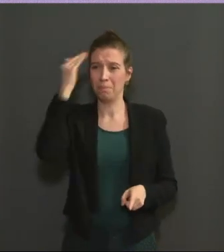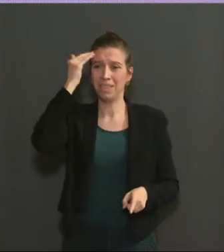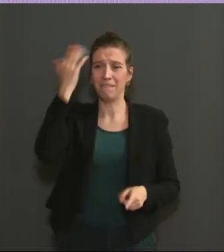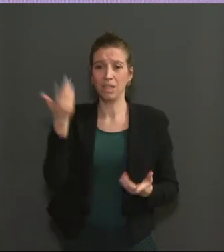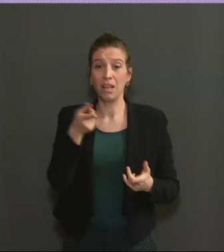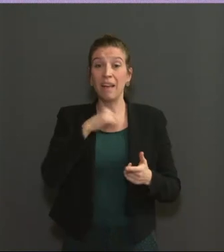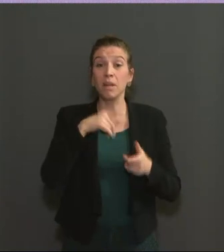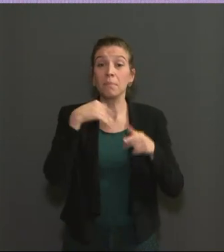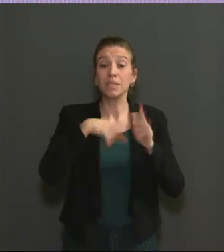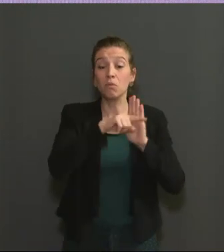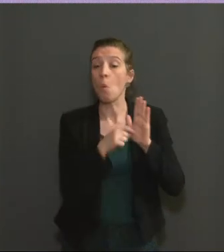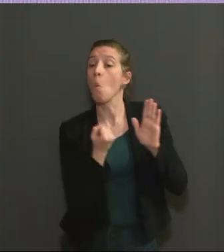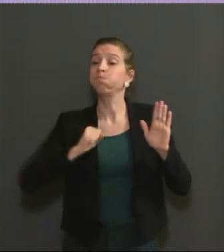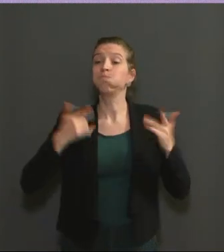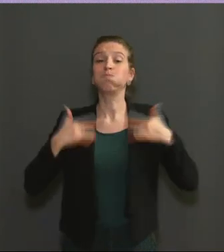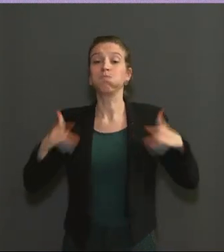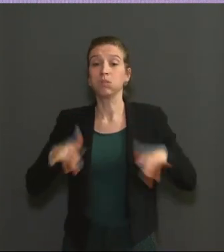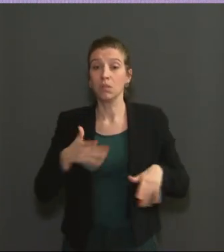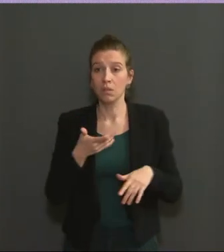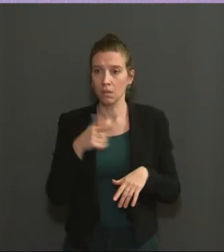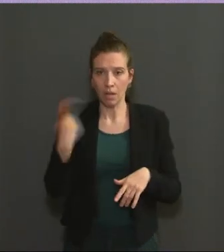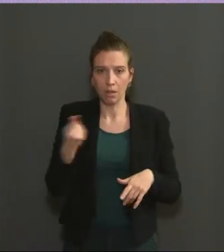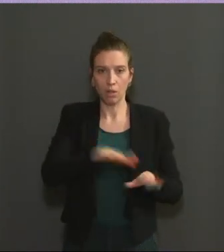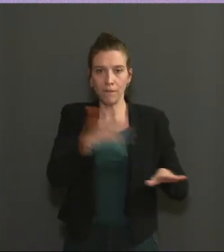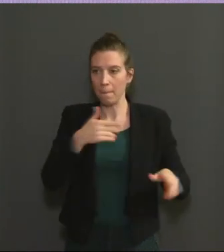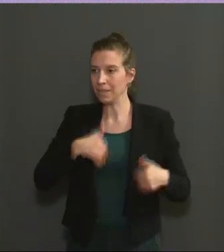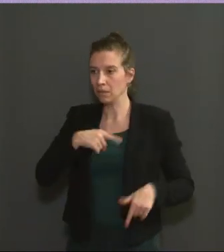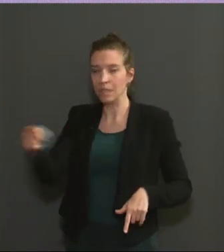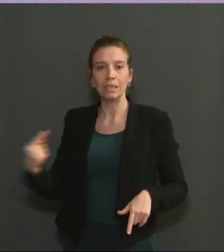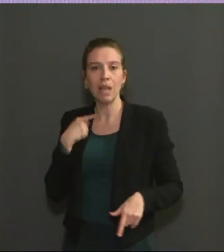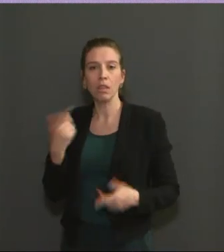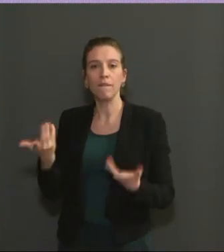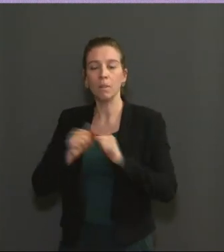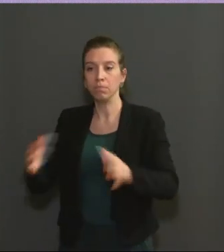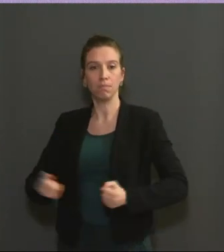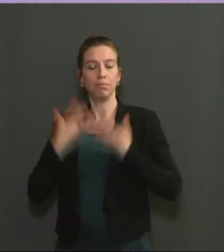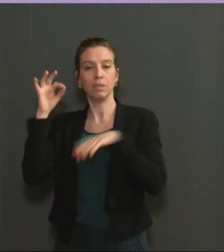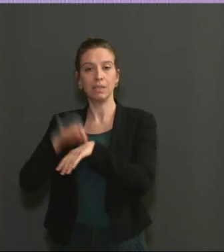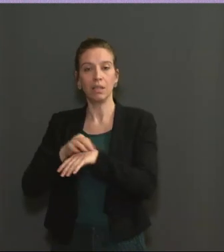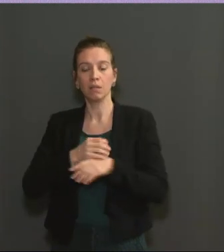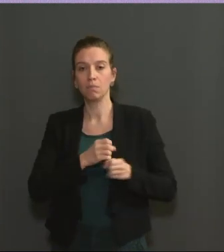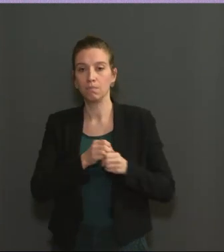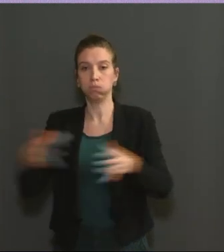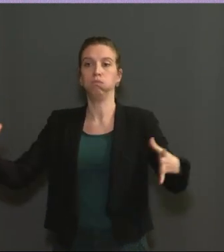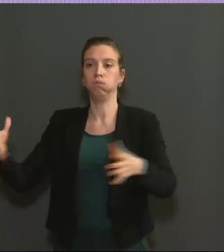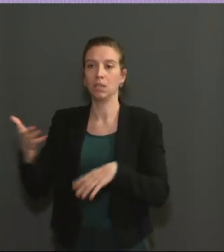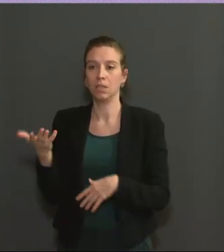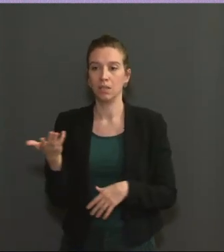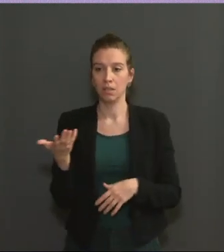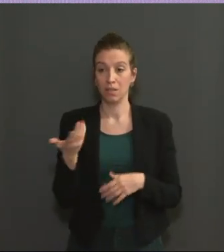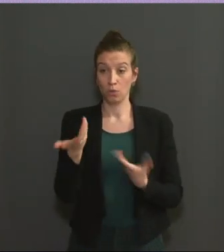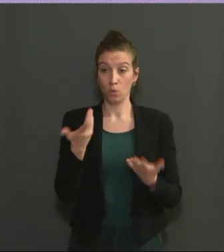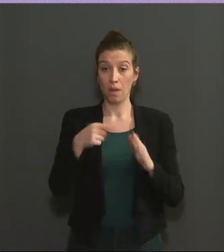voorel de samling de best Mareel zijn er alle duidheid niet om de mensen te